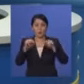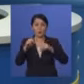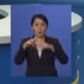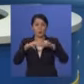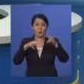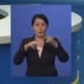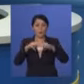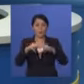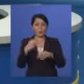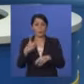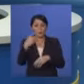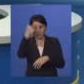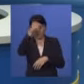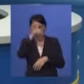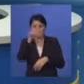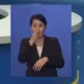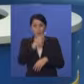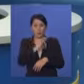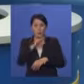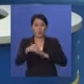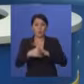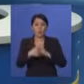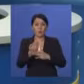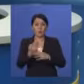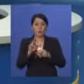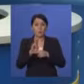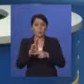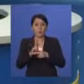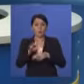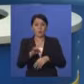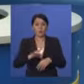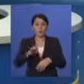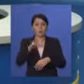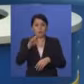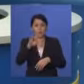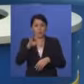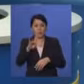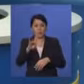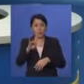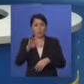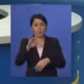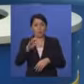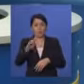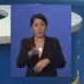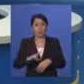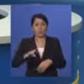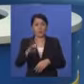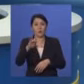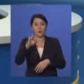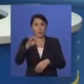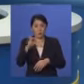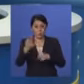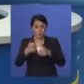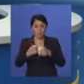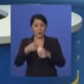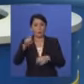жатыр. Олардың екеуі биыл пайдалануға берілмек. Жаңа оқу жылының қарсаңында өңір басшысы Құмар Ақсақалов Жасөркен ықшамауданындағы